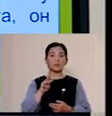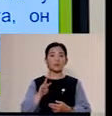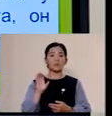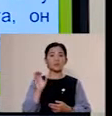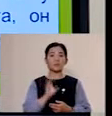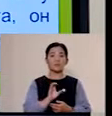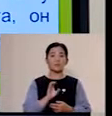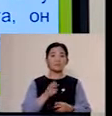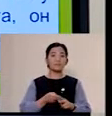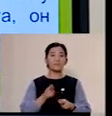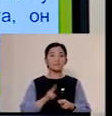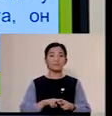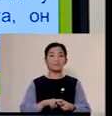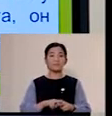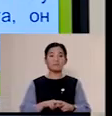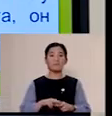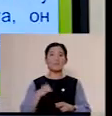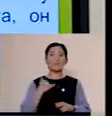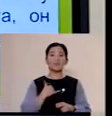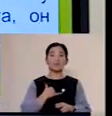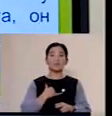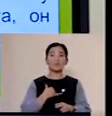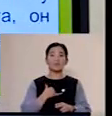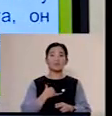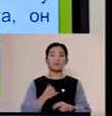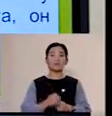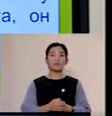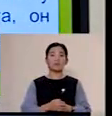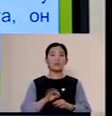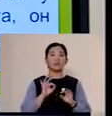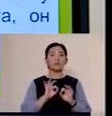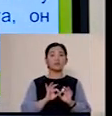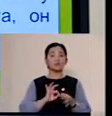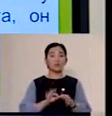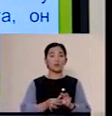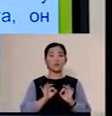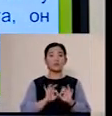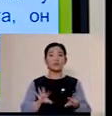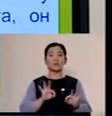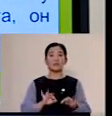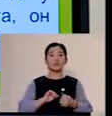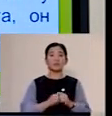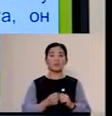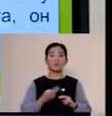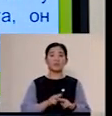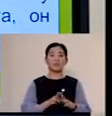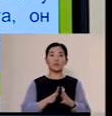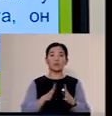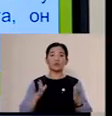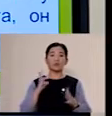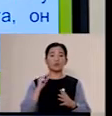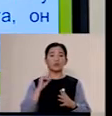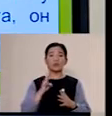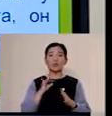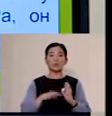секунду. Так как у нас хлопотно объяснять, запоминать вот это большое число. Не